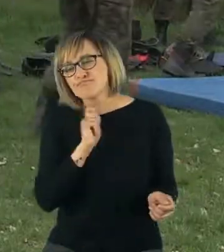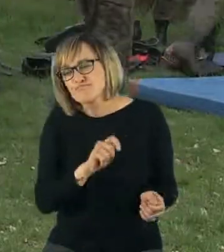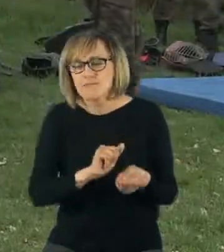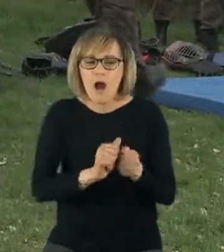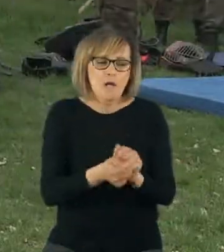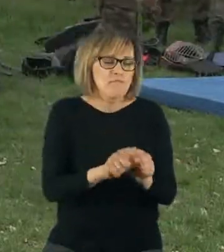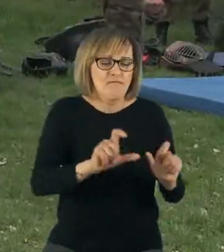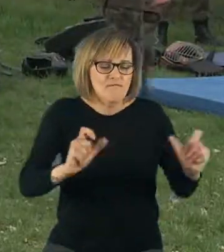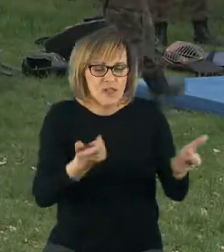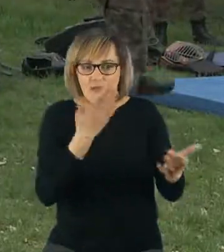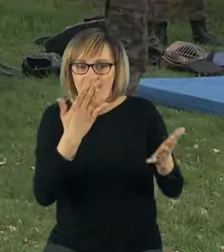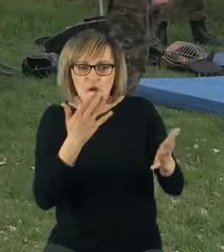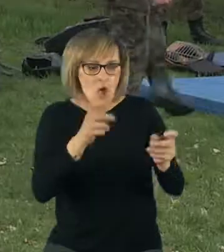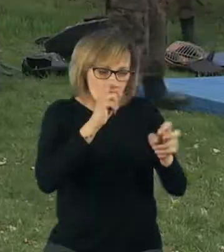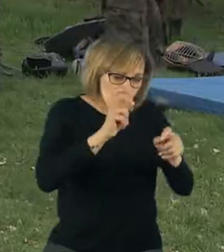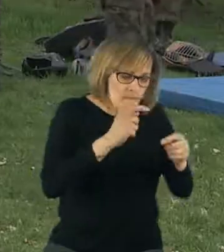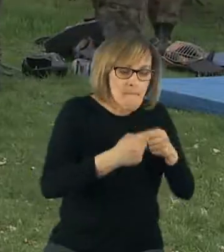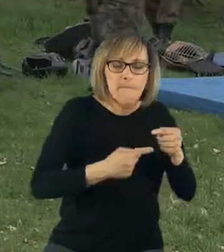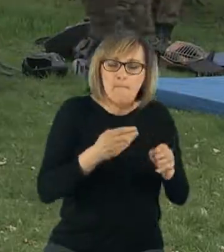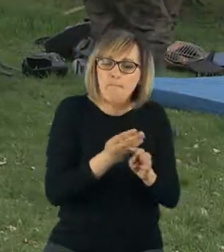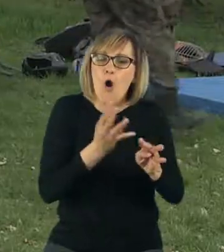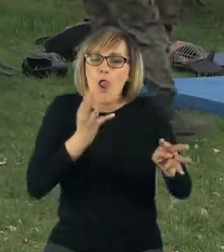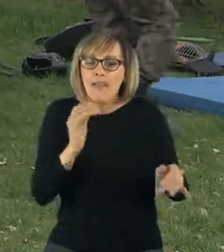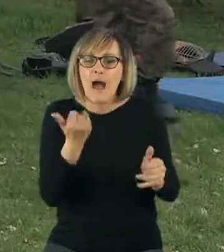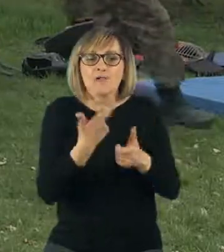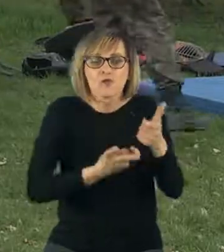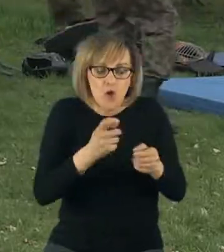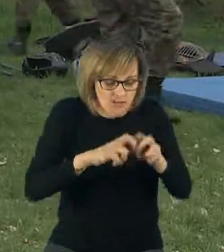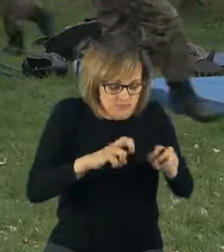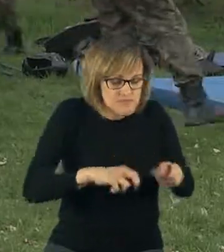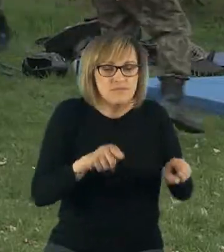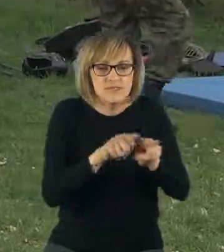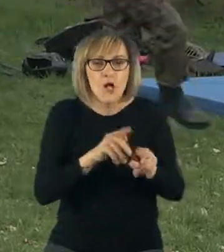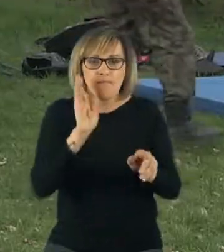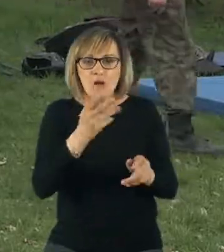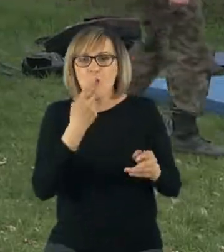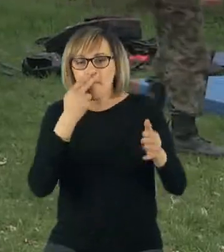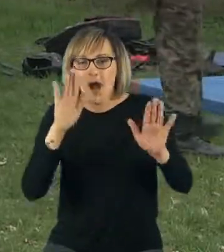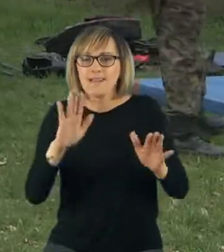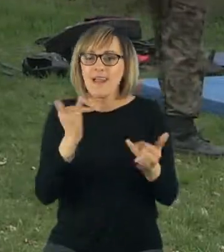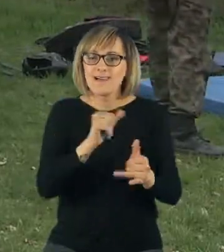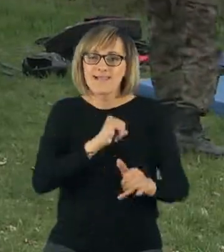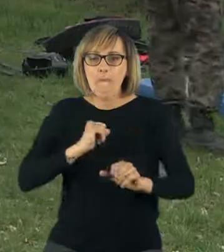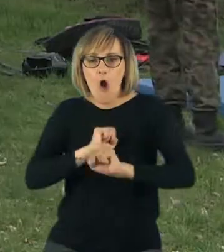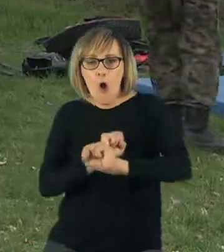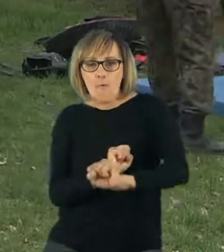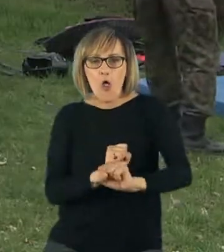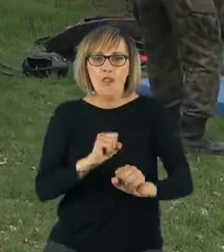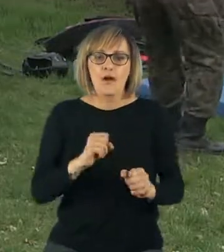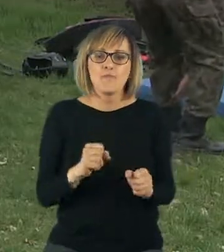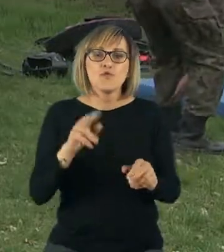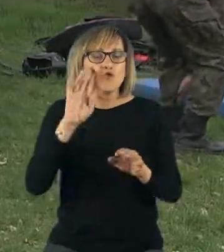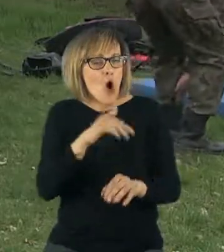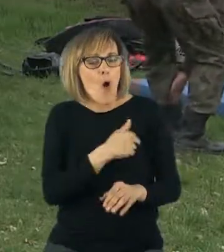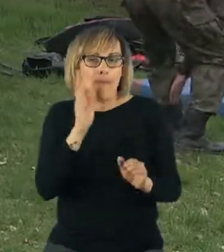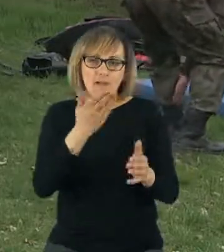procedury wyglądają. Będą wyeksponowane środki przymusu bezpośredniego, które są elementy, które są na wyposażeniu szkoły,